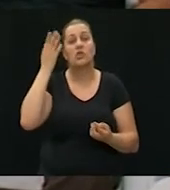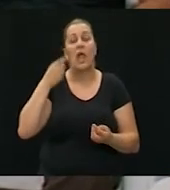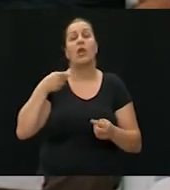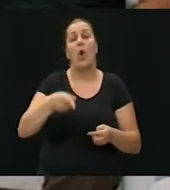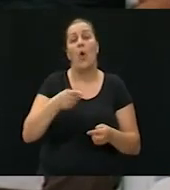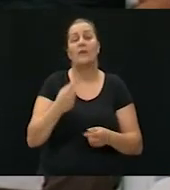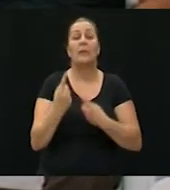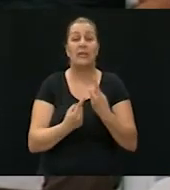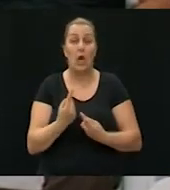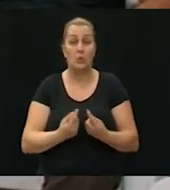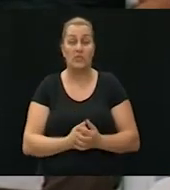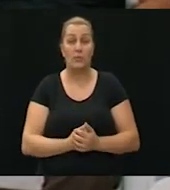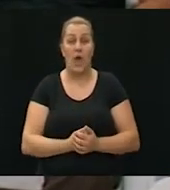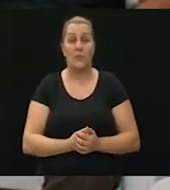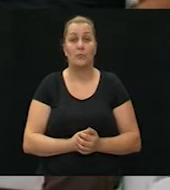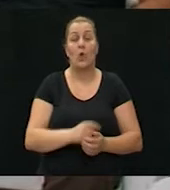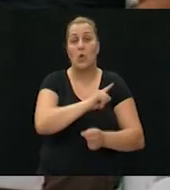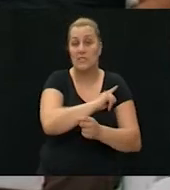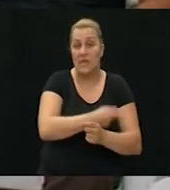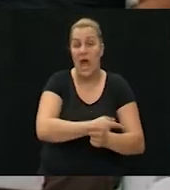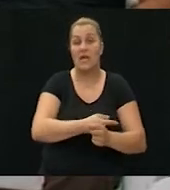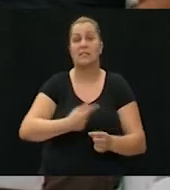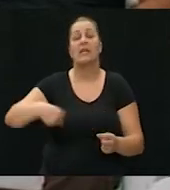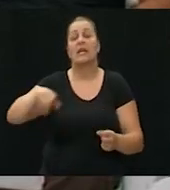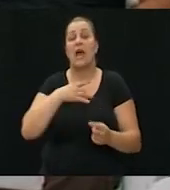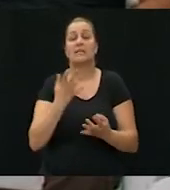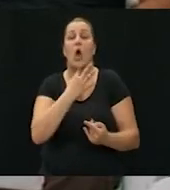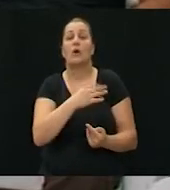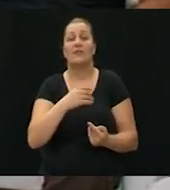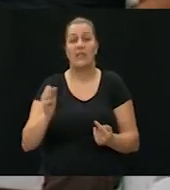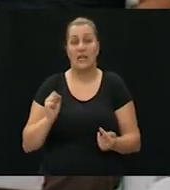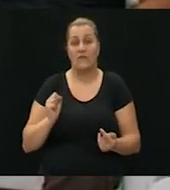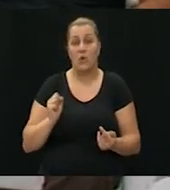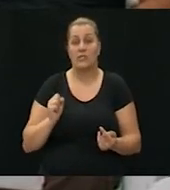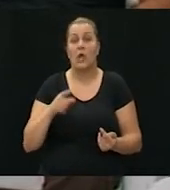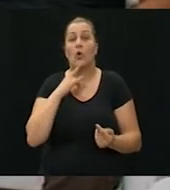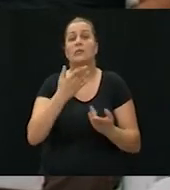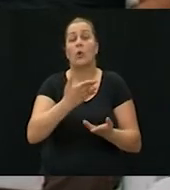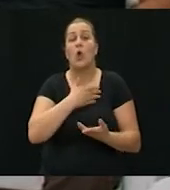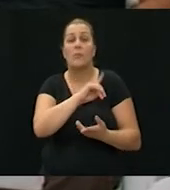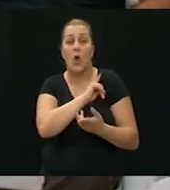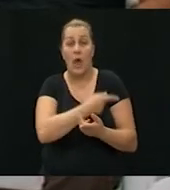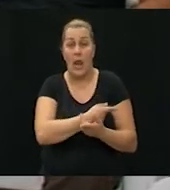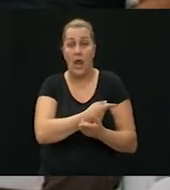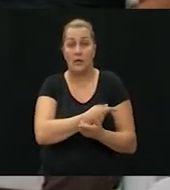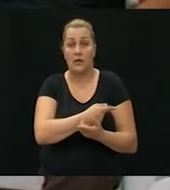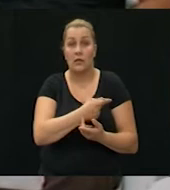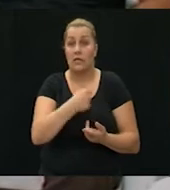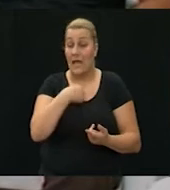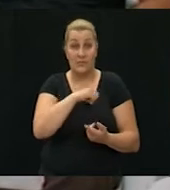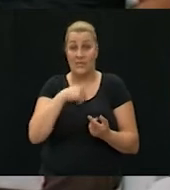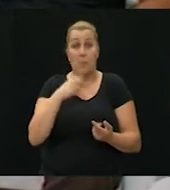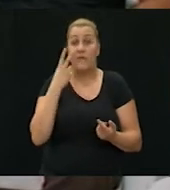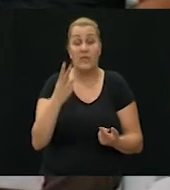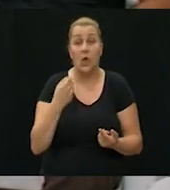o tim trenucima i o snazi nas kao hrvatske vojske. Koji smo dobili elan kad sam vidio tank. Samo sam ga vidio, ali